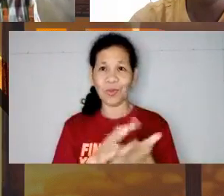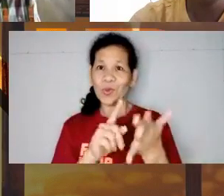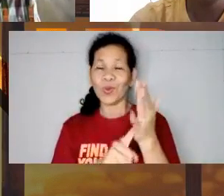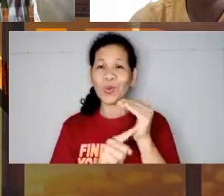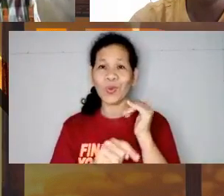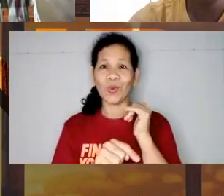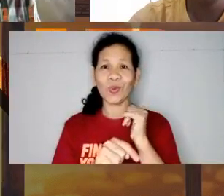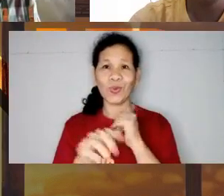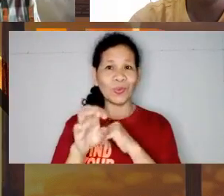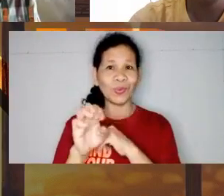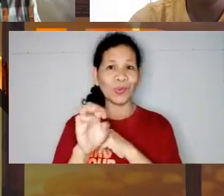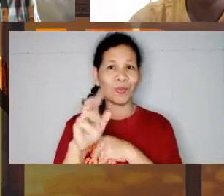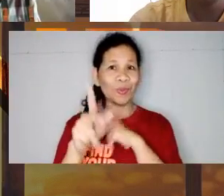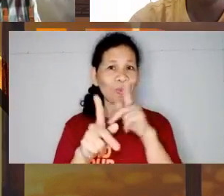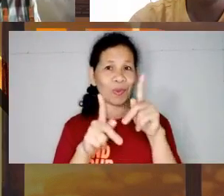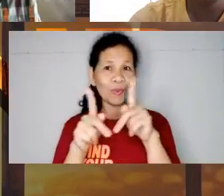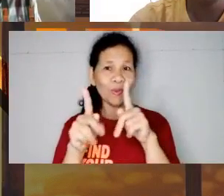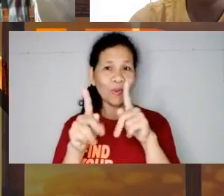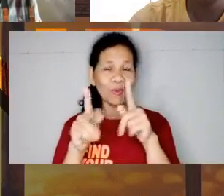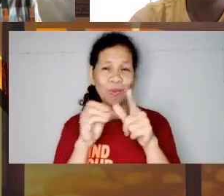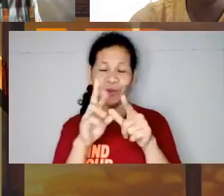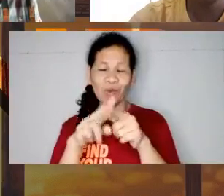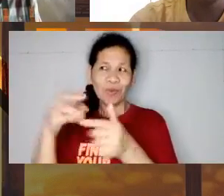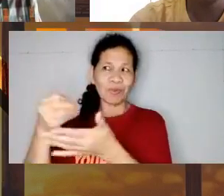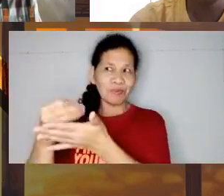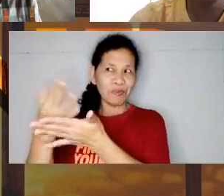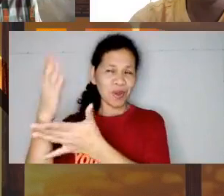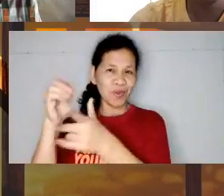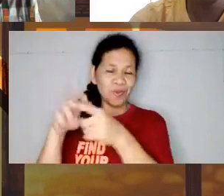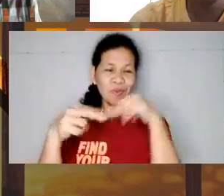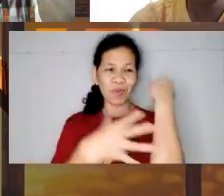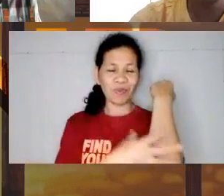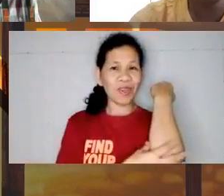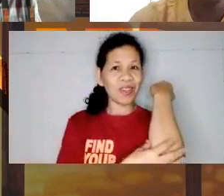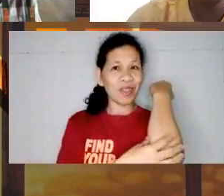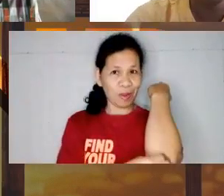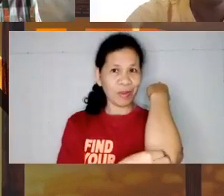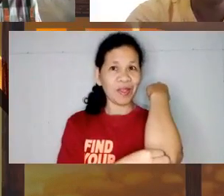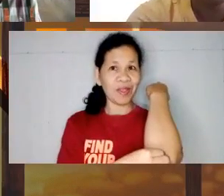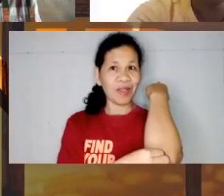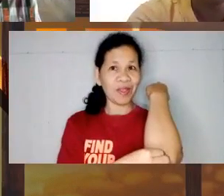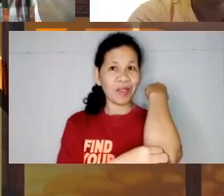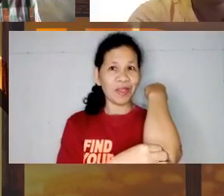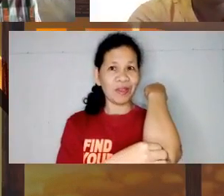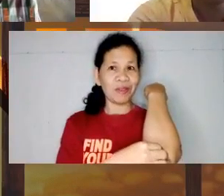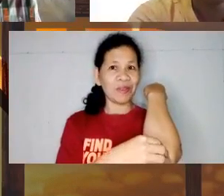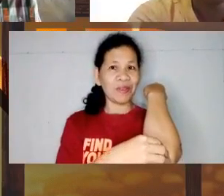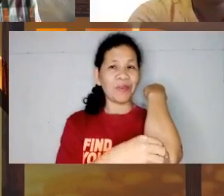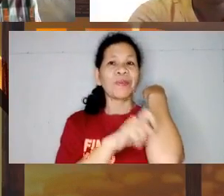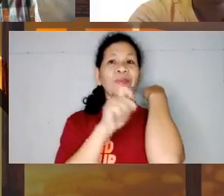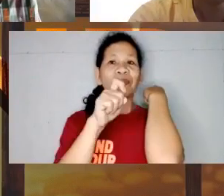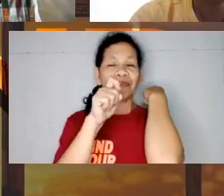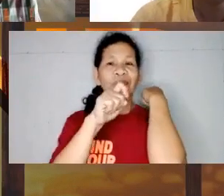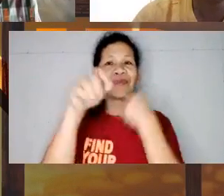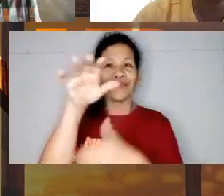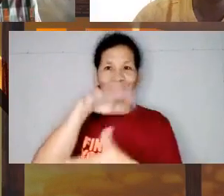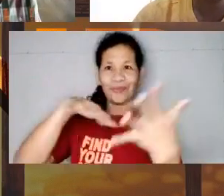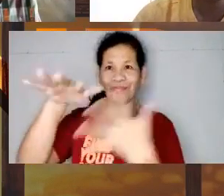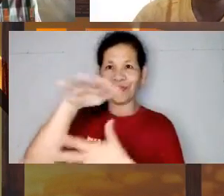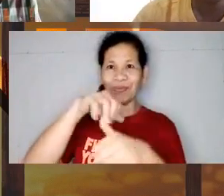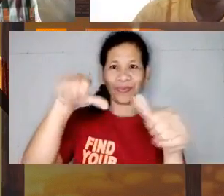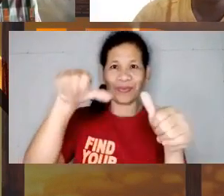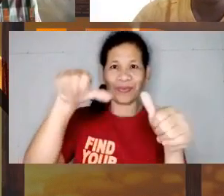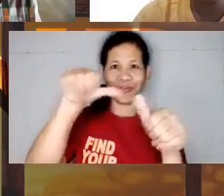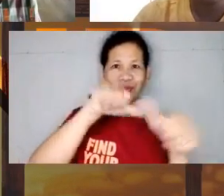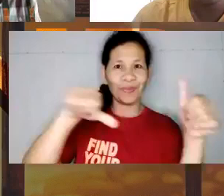mo, yan man ay mataas sa estado, yan may mahirap, hindi ka nangingiming makikipaghalubilo sapagkat